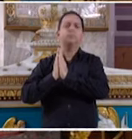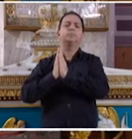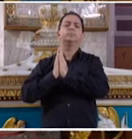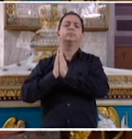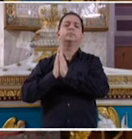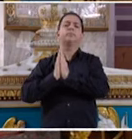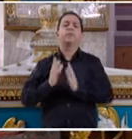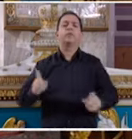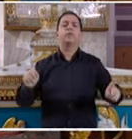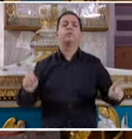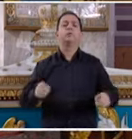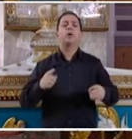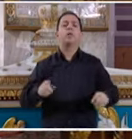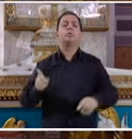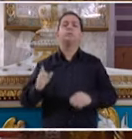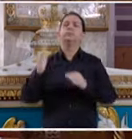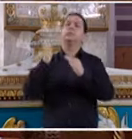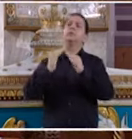δεηθμόμεν. Κύριε